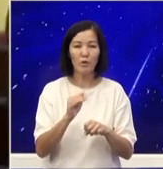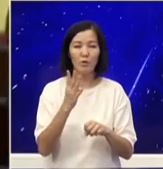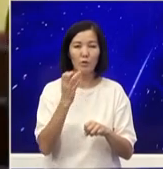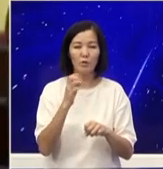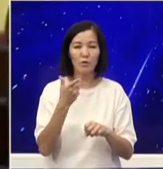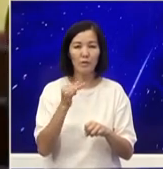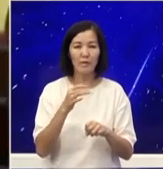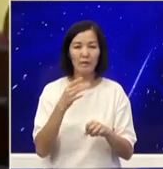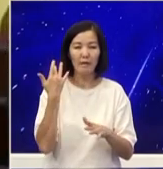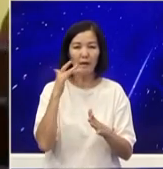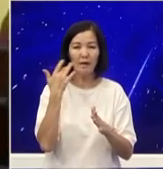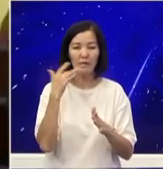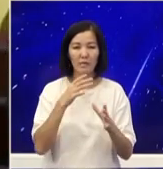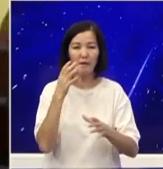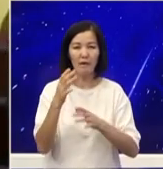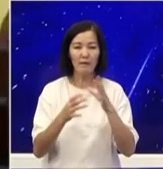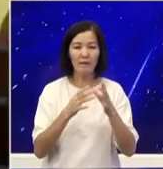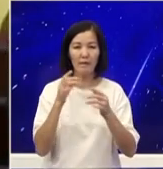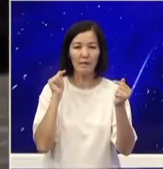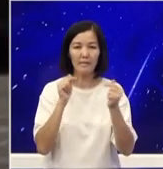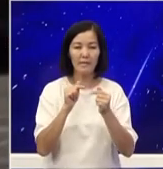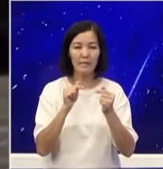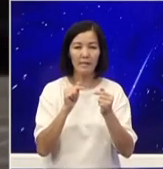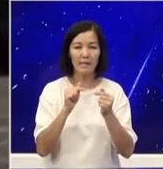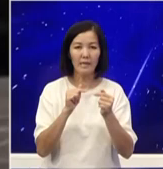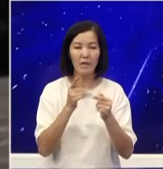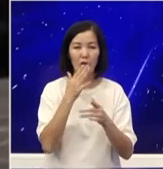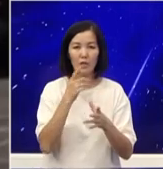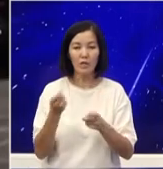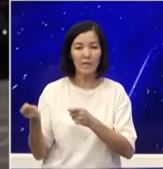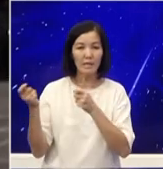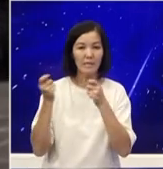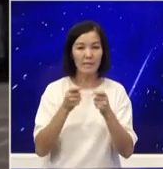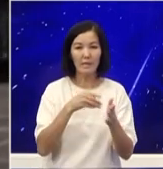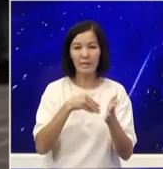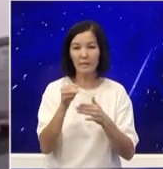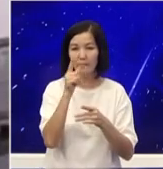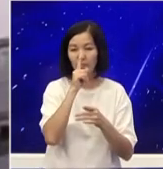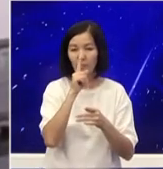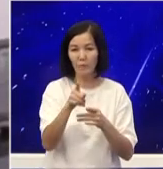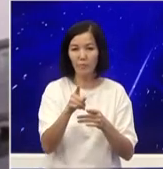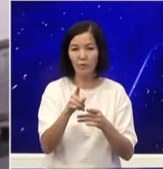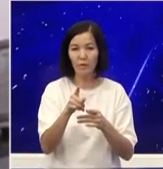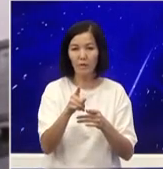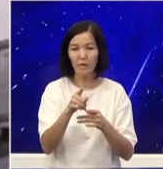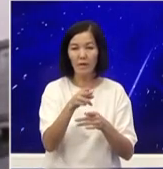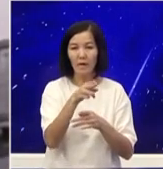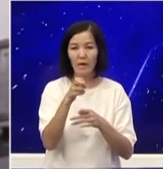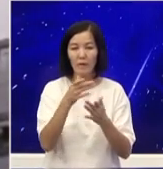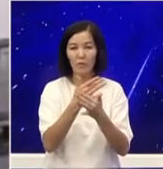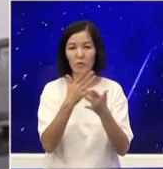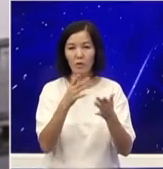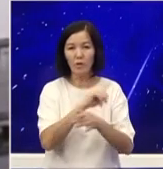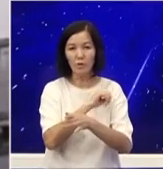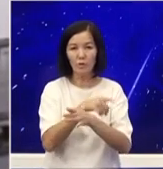енгізген халықаралық санкцияларына байланысты шетелден арсенал сатып ала алмайды. Сондықтан мұндағылар қару-жарақ индустриясын өз